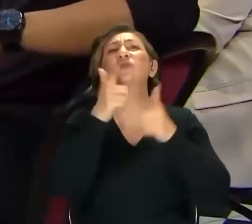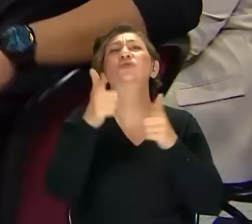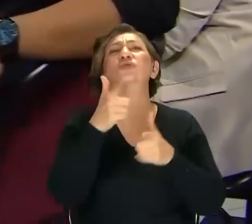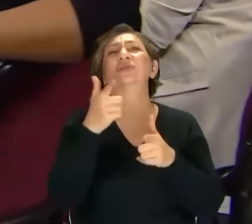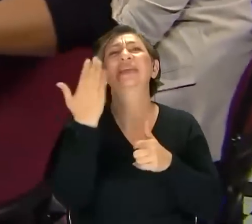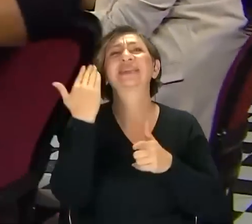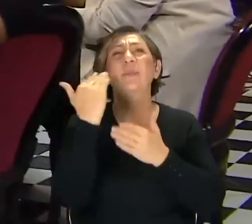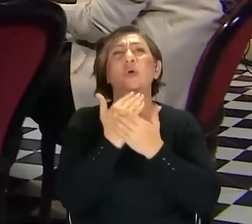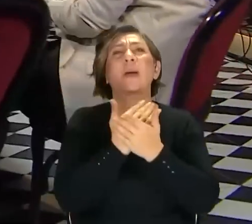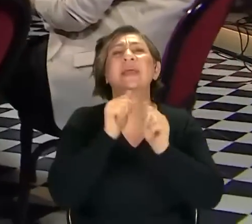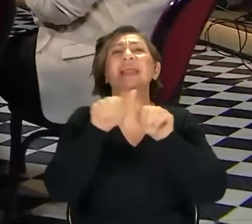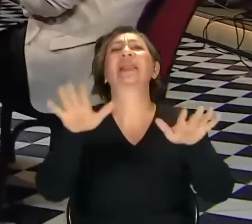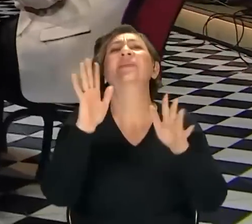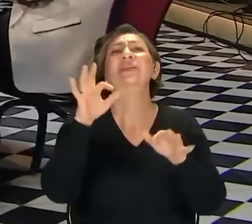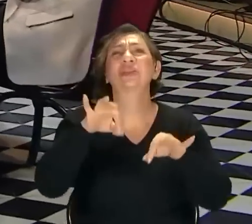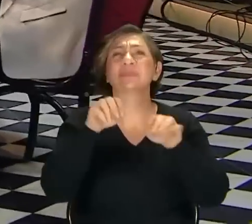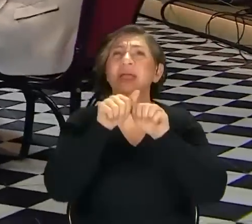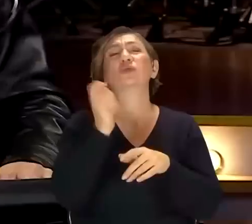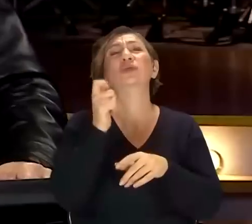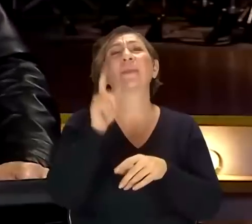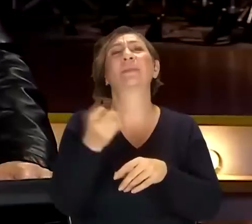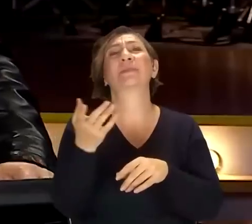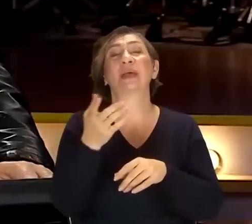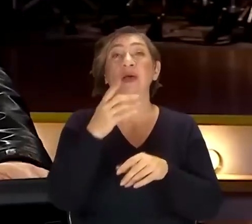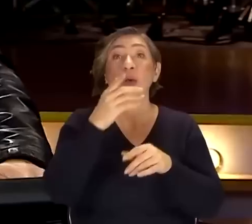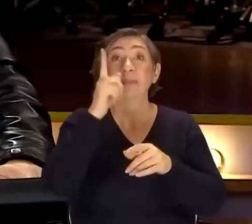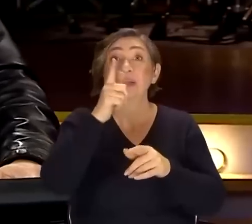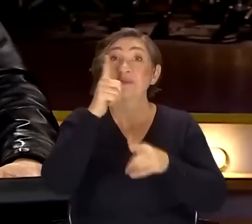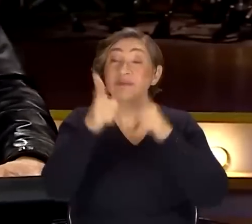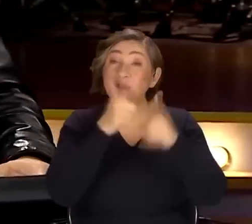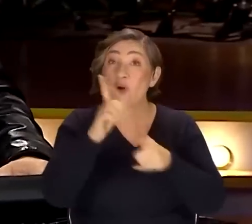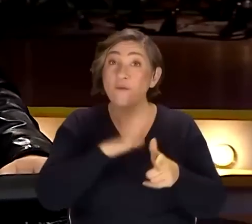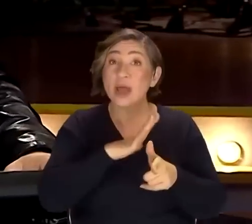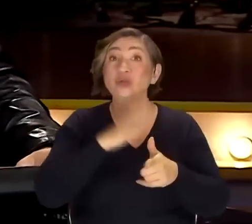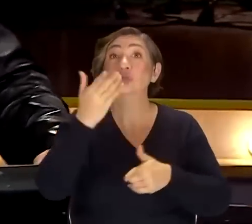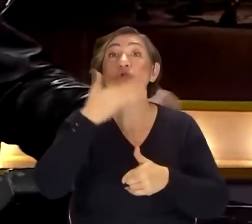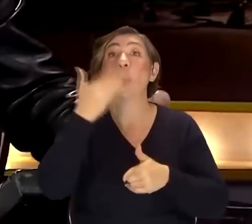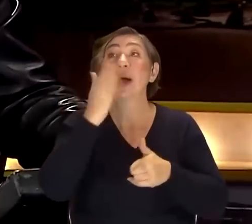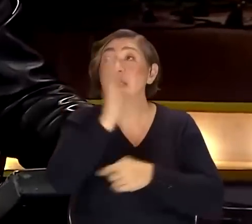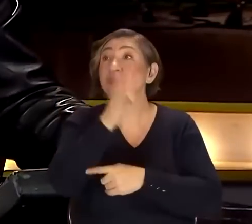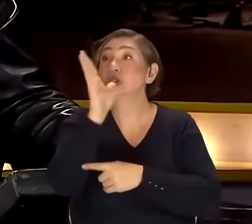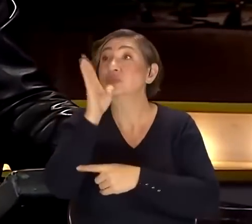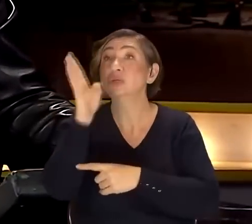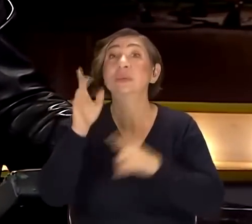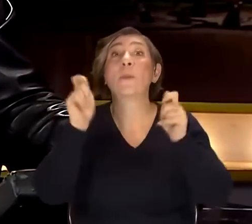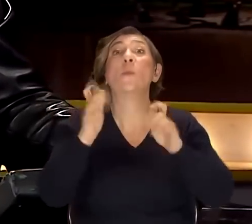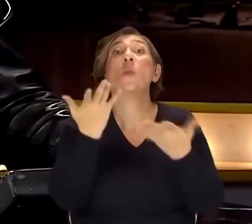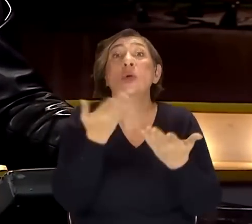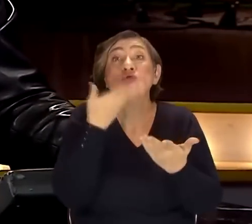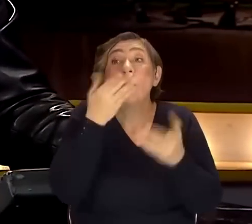videosunu geçen programda yayınlayamadık. Niye şimdi yayınlayamıyorum? Ya gördün mü? Bütün şeyde çorba bulamamış. Yol yapıyorum diyor